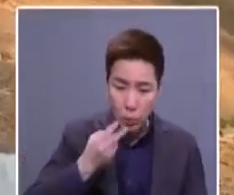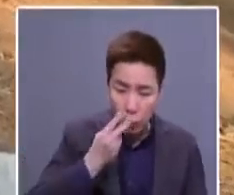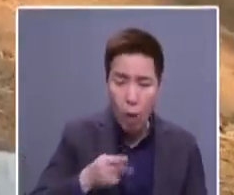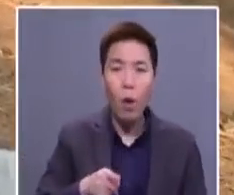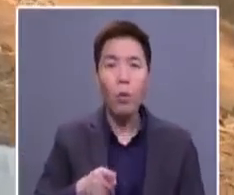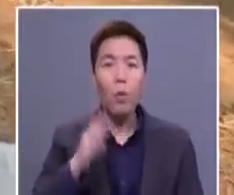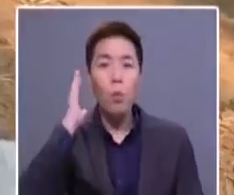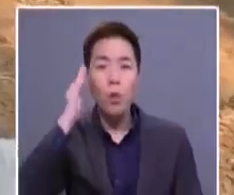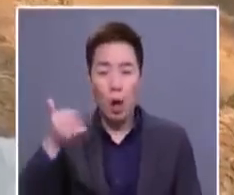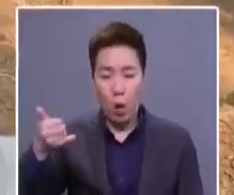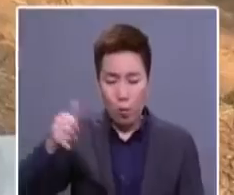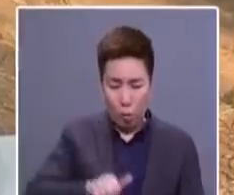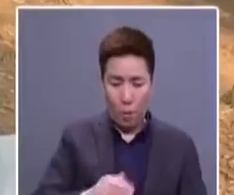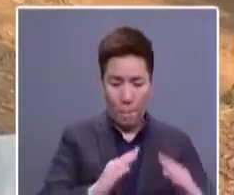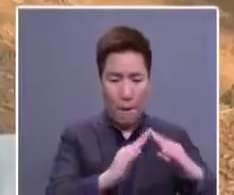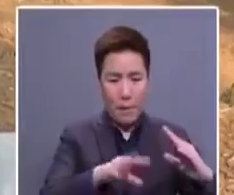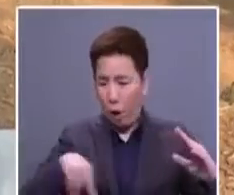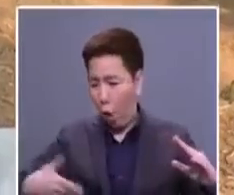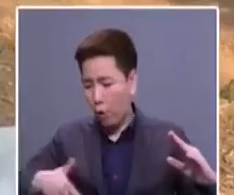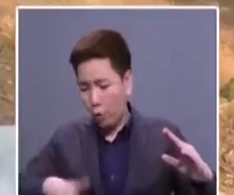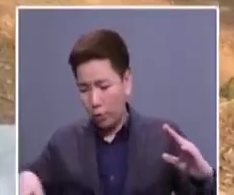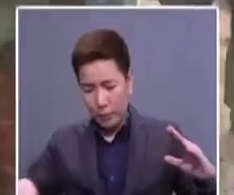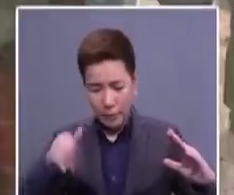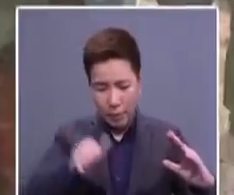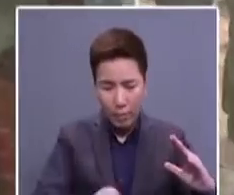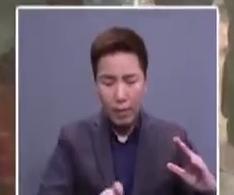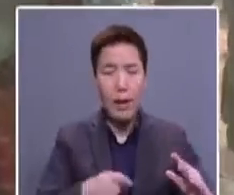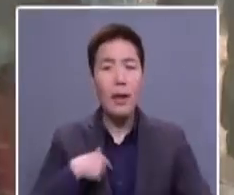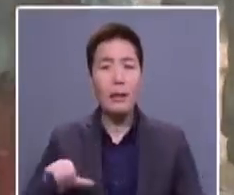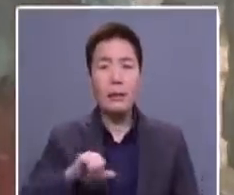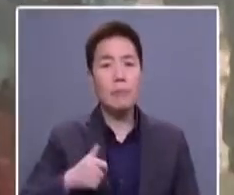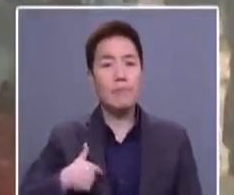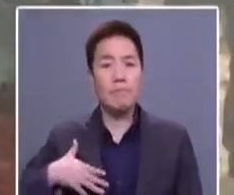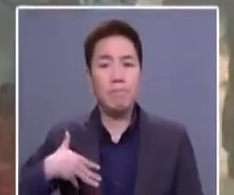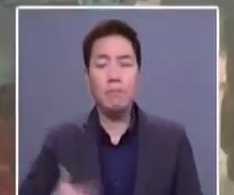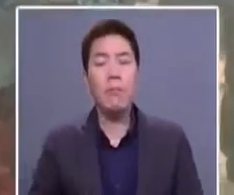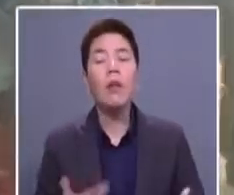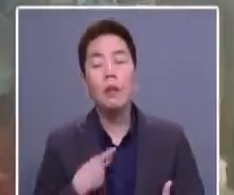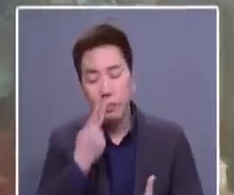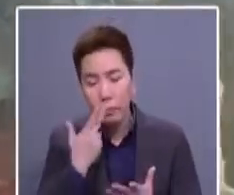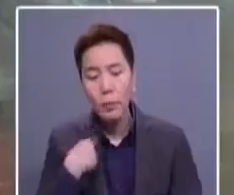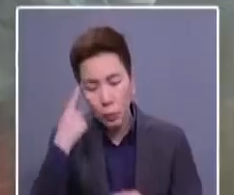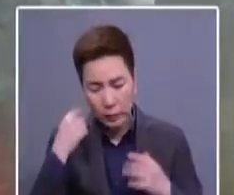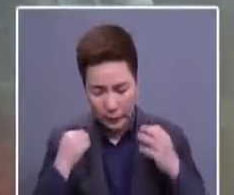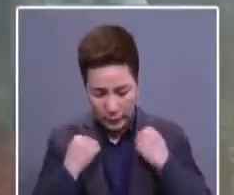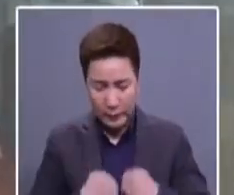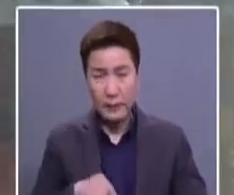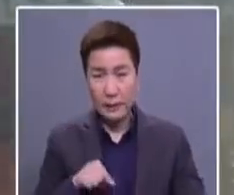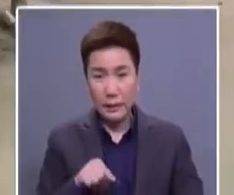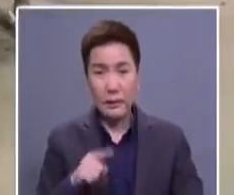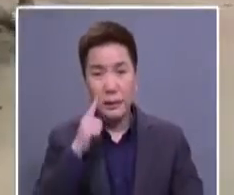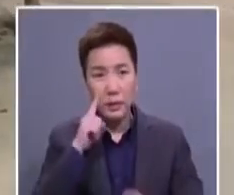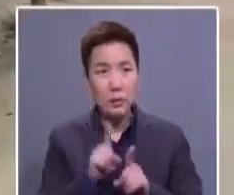ปรากฏว่านายสำเนียงนอนเสียชีวิตแล้วญาติไม่ติดใจสาเหตุการเสียชีวิตนะคะเบื้องต้นคาดว่าเสื้อผ้าที่สวมใส่